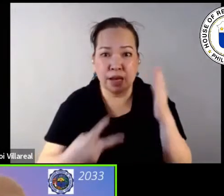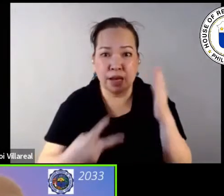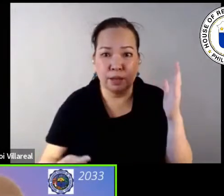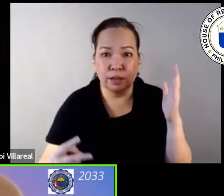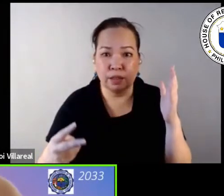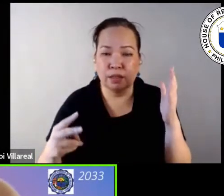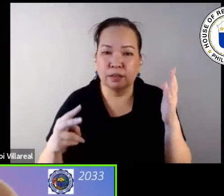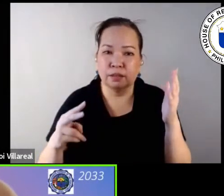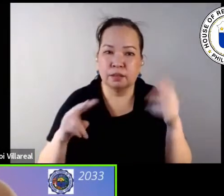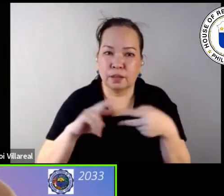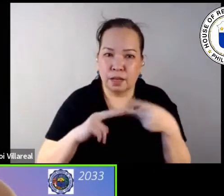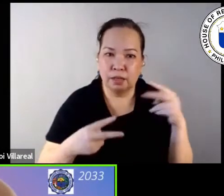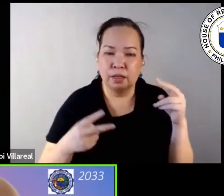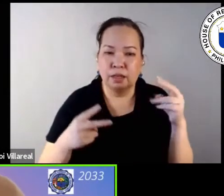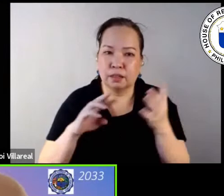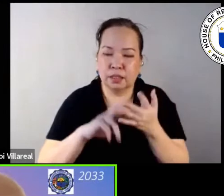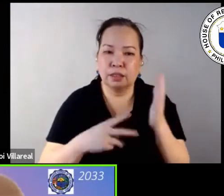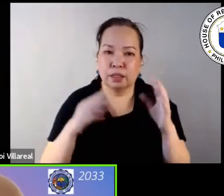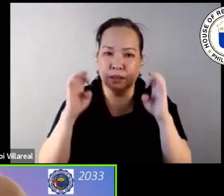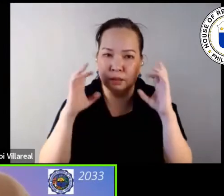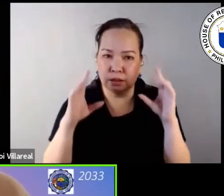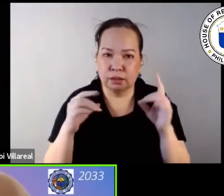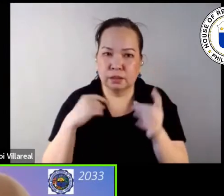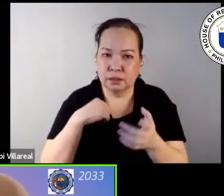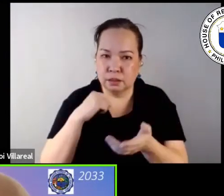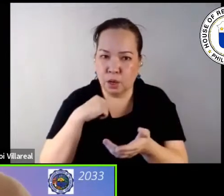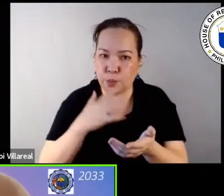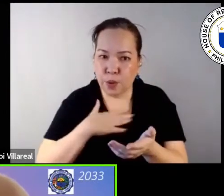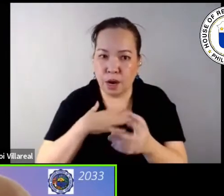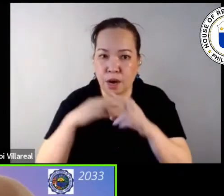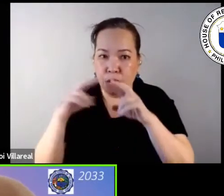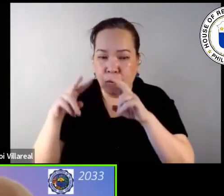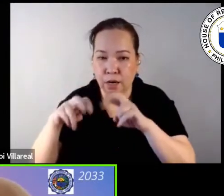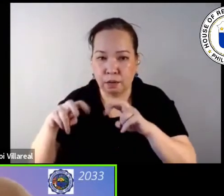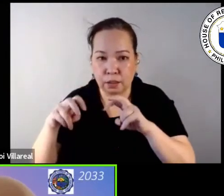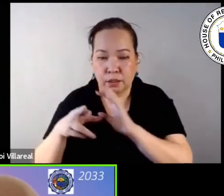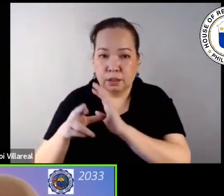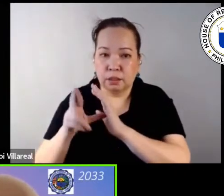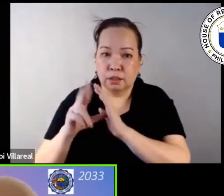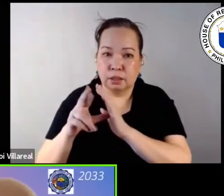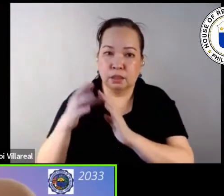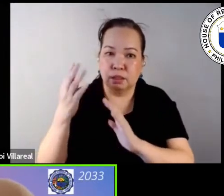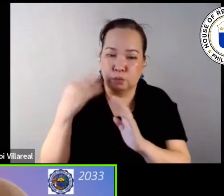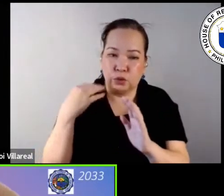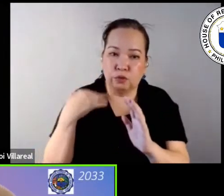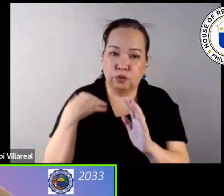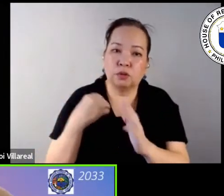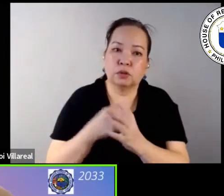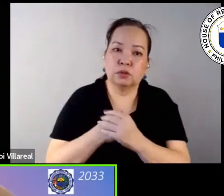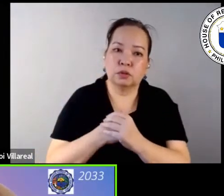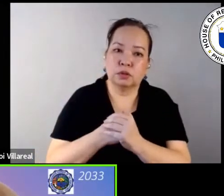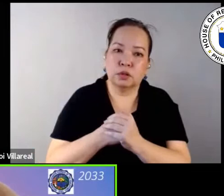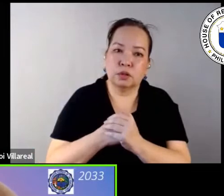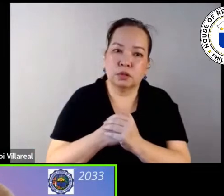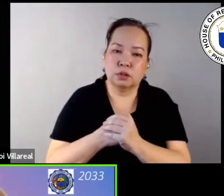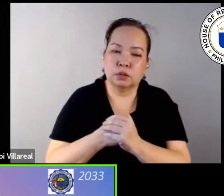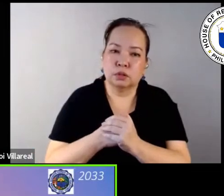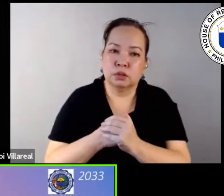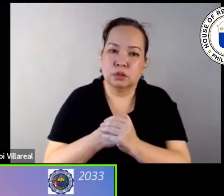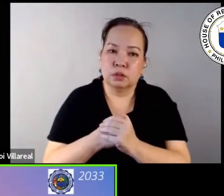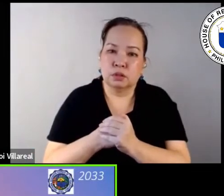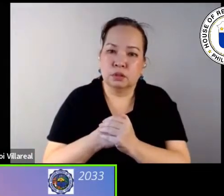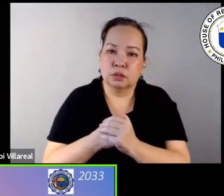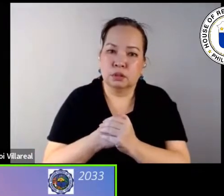po ay nagsulat, ay naggumawa ng pag-aaral, no? review study ng mga pag-aaral na